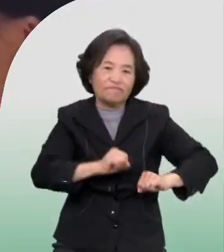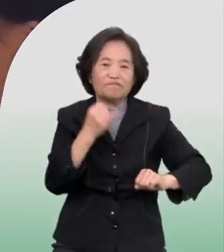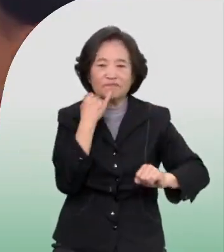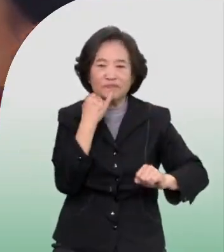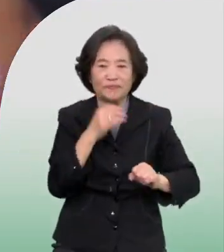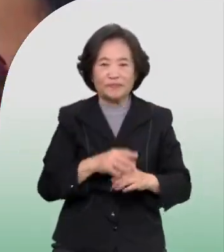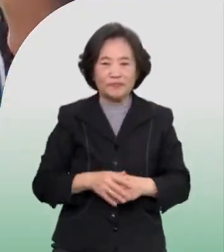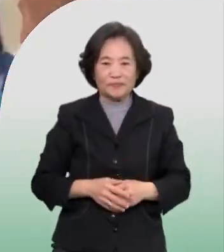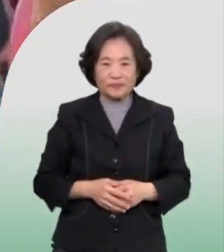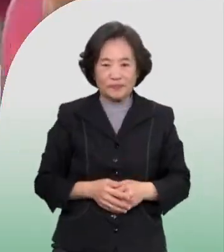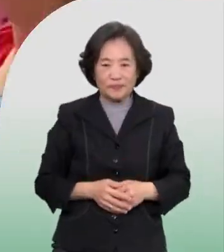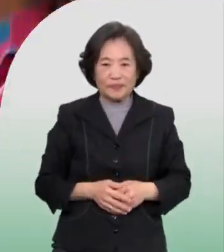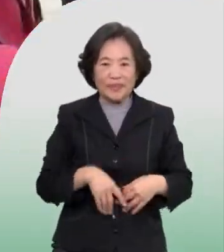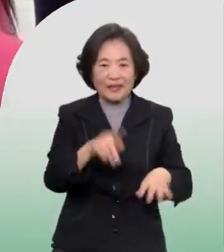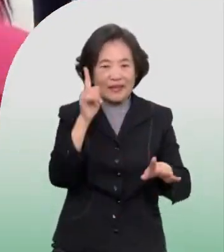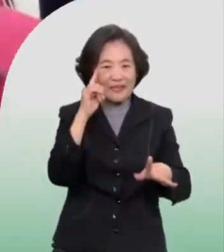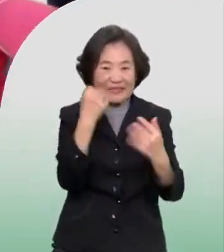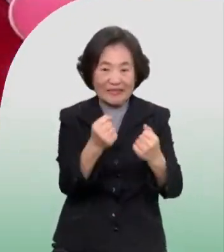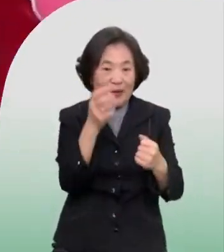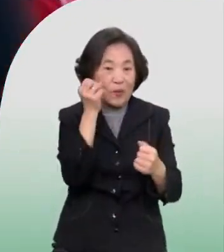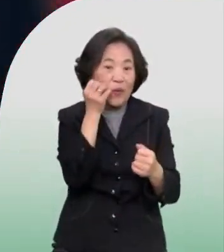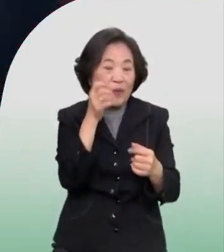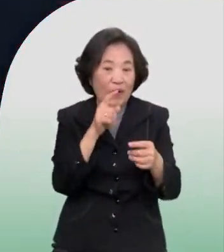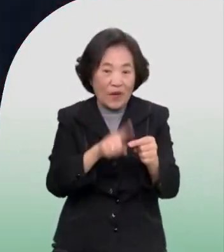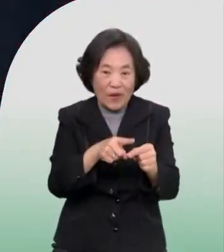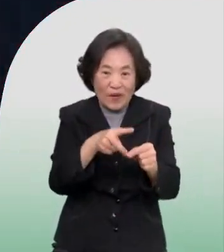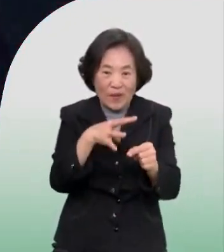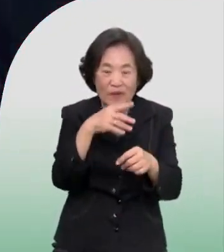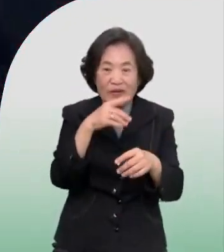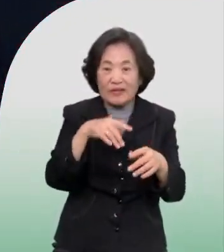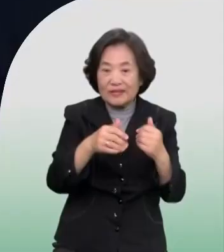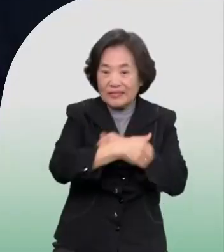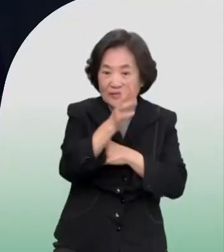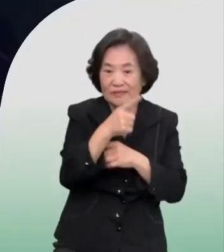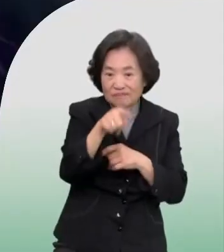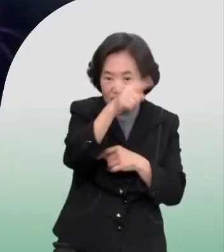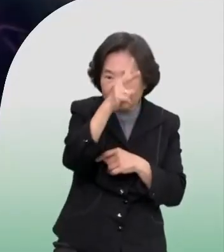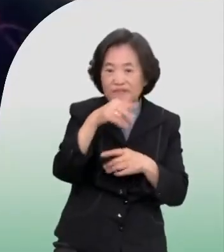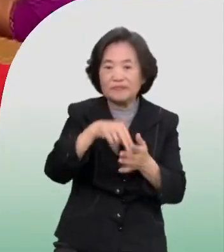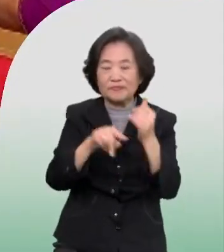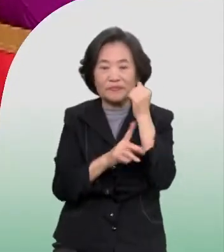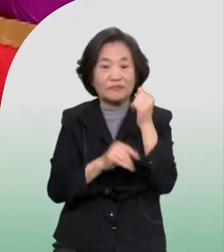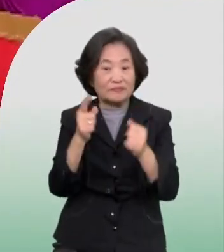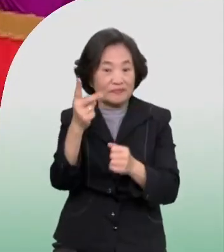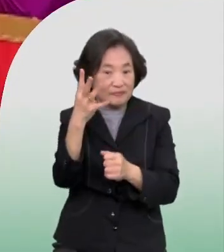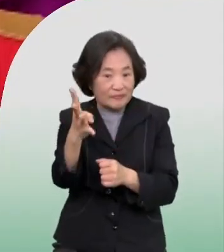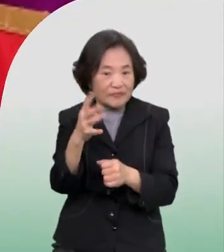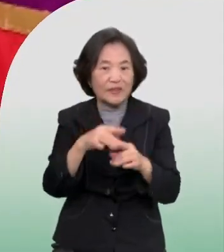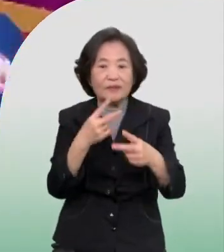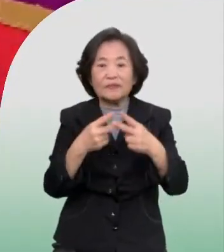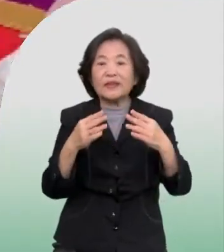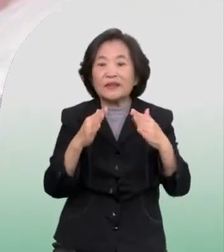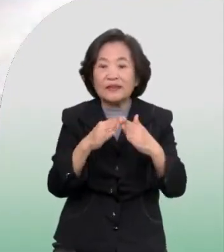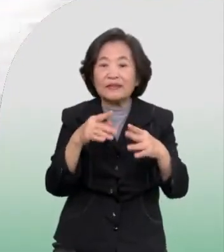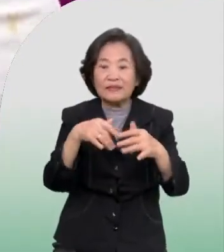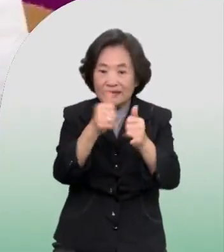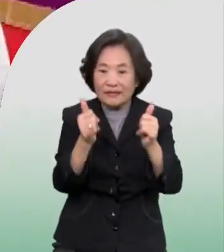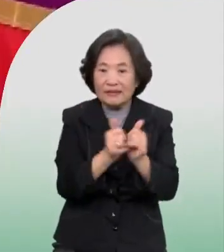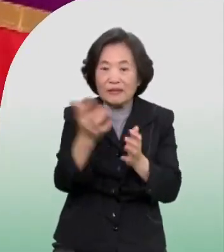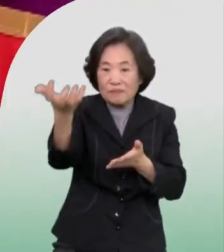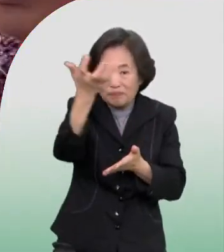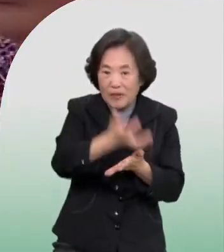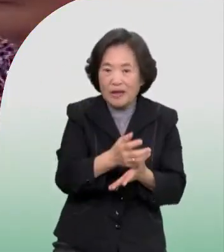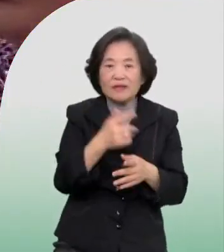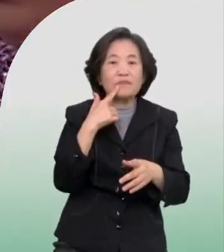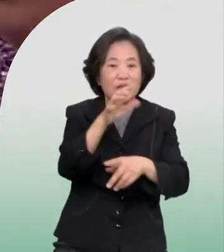去？ 庆港花莲东东烟经过两任任总世界立委界闽农客家移民提议会扶困